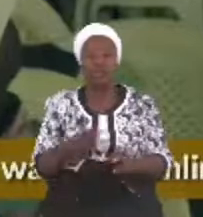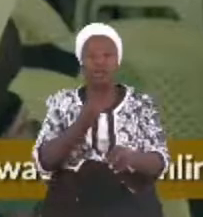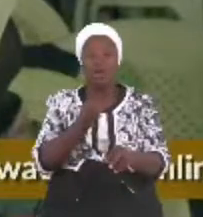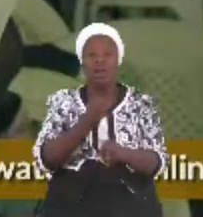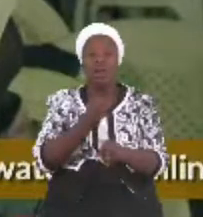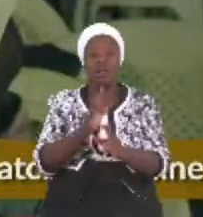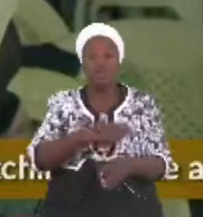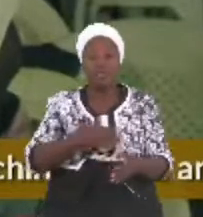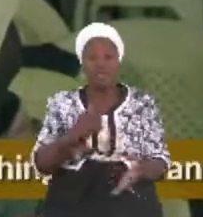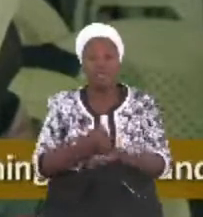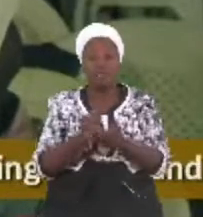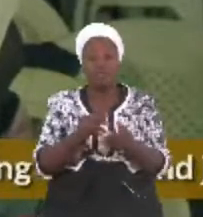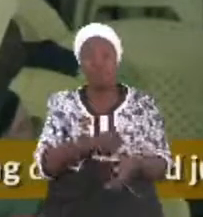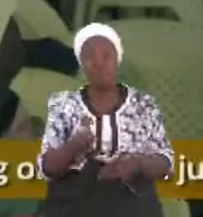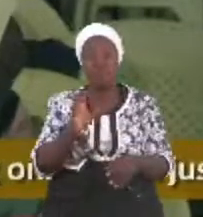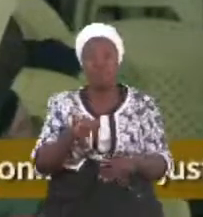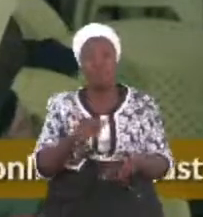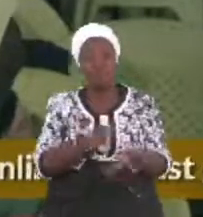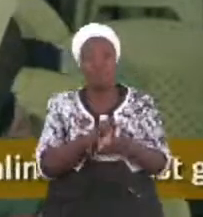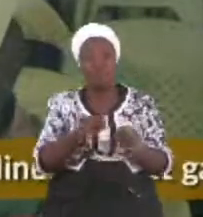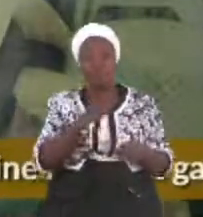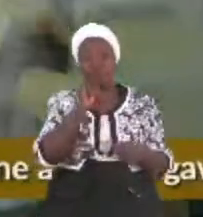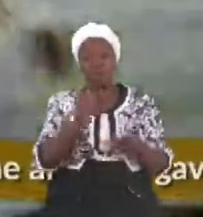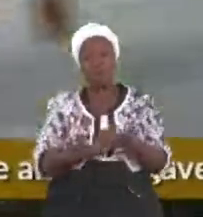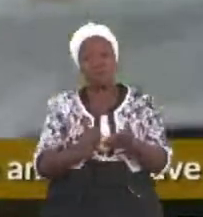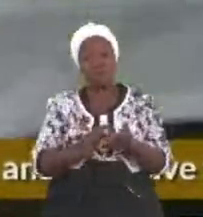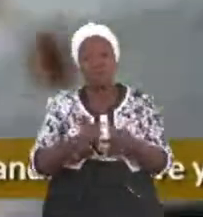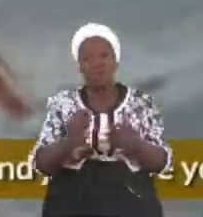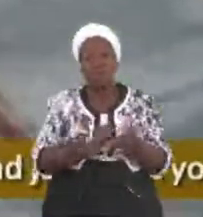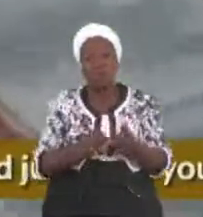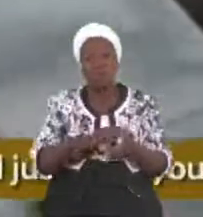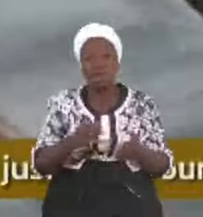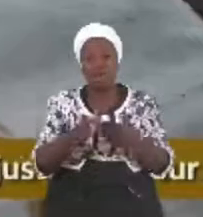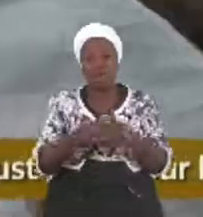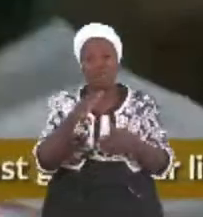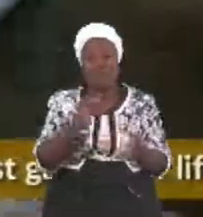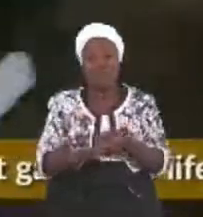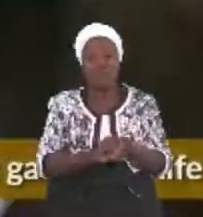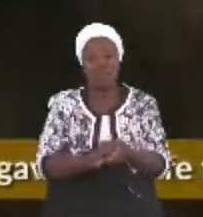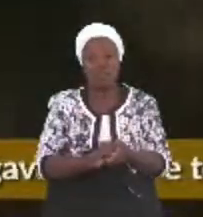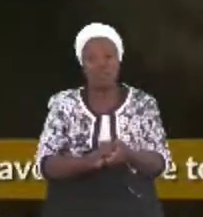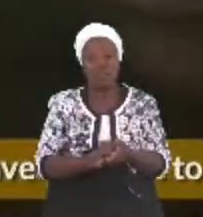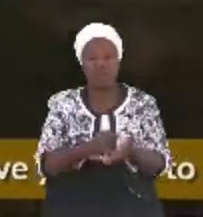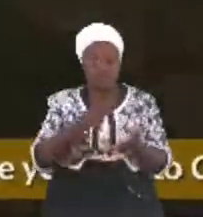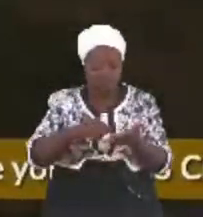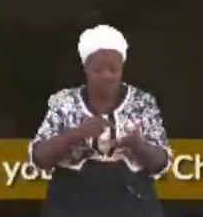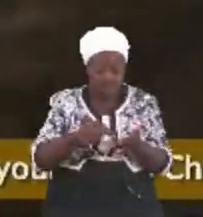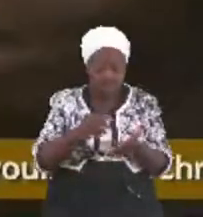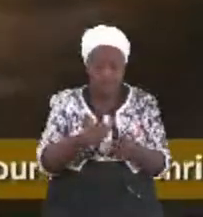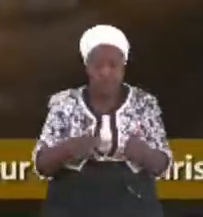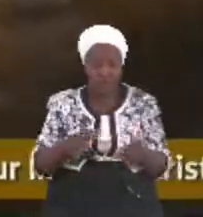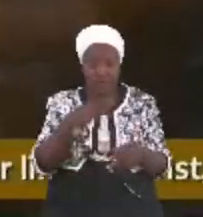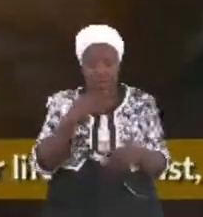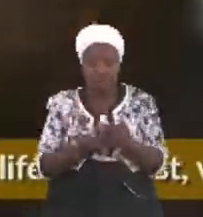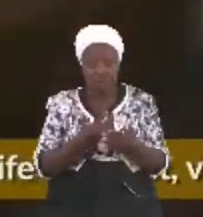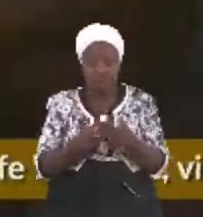formulaires. Aidez ceux qui ne savent pas écrire à remplir les fiches. Et après, vérifiez.